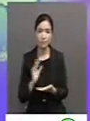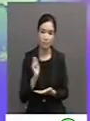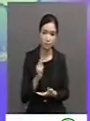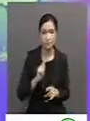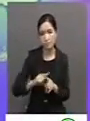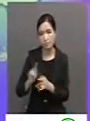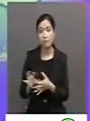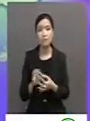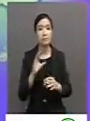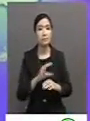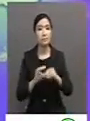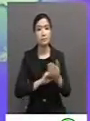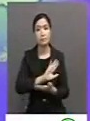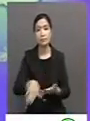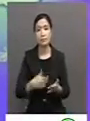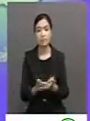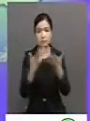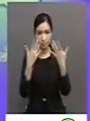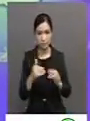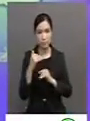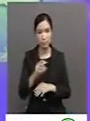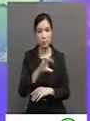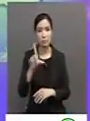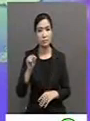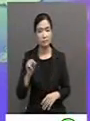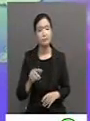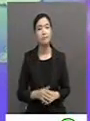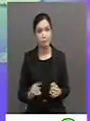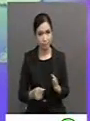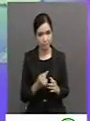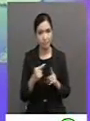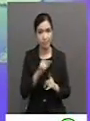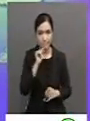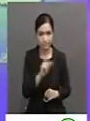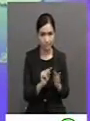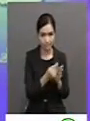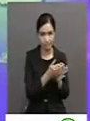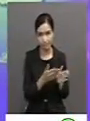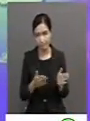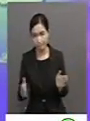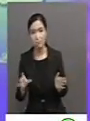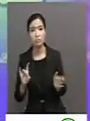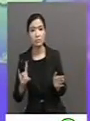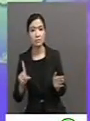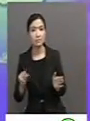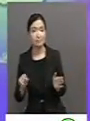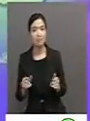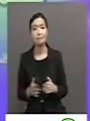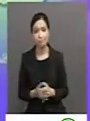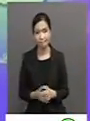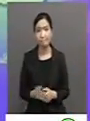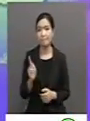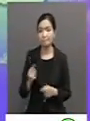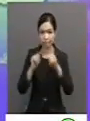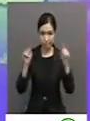ข้องกับโครงการทั้งหมดนะครับต้องแล้วเสร็จภายใน 120วันนับแต่วันออกคำสั่งนอกจากนี้แล้วครับคำสั่งหัวหน้าคสช